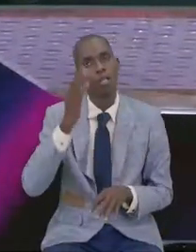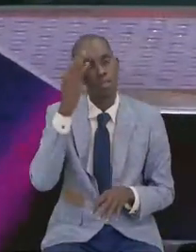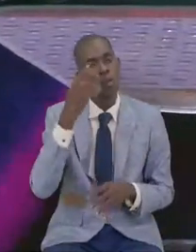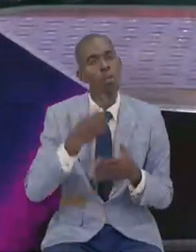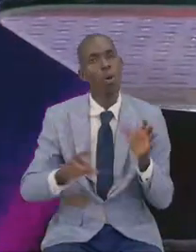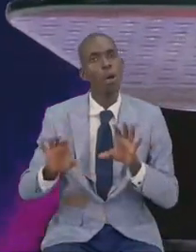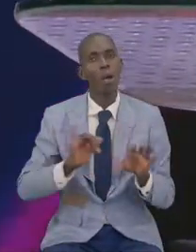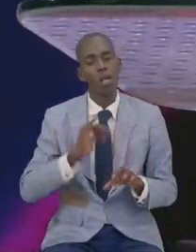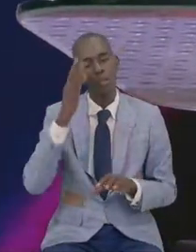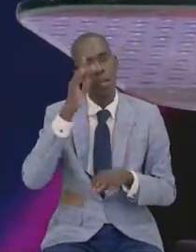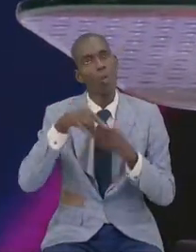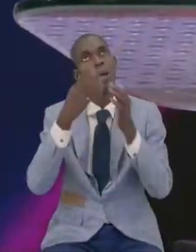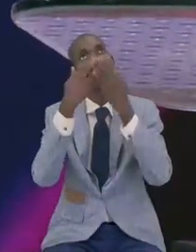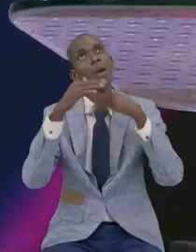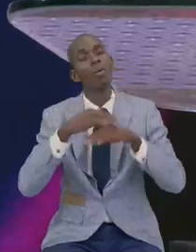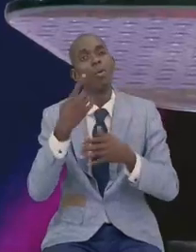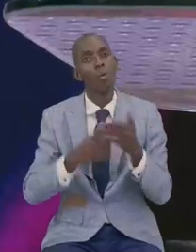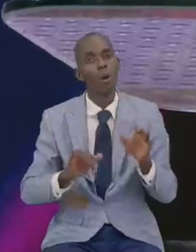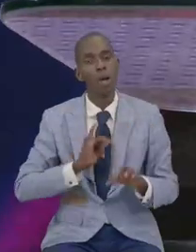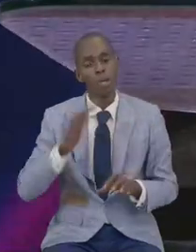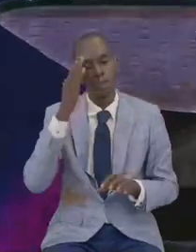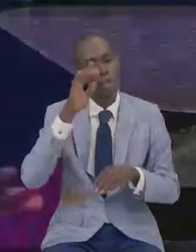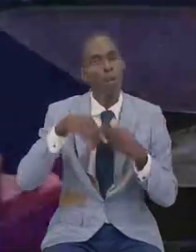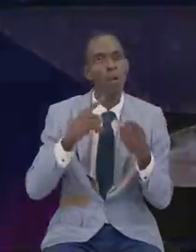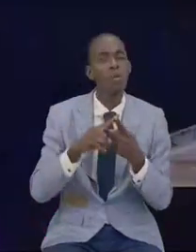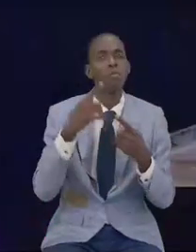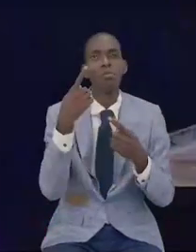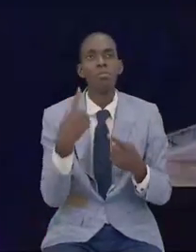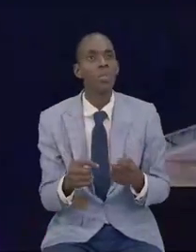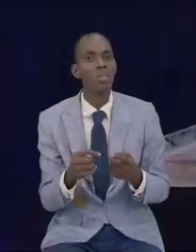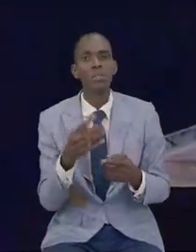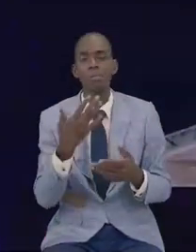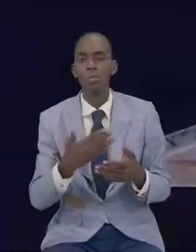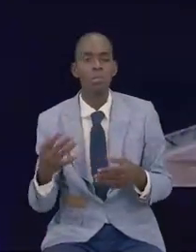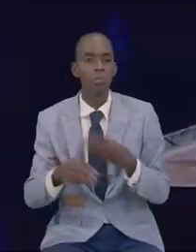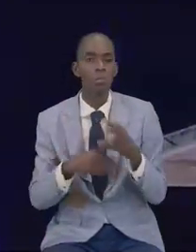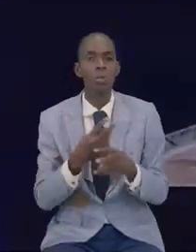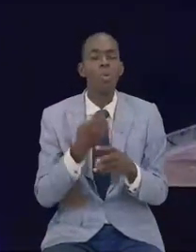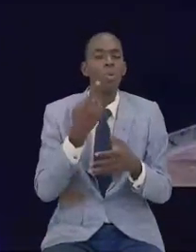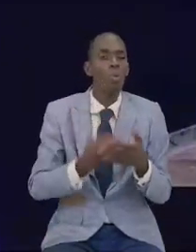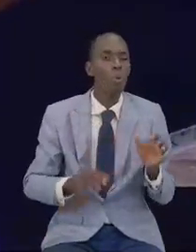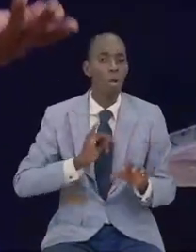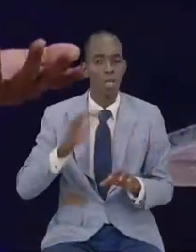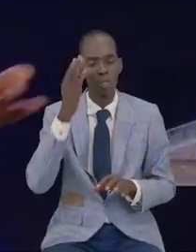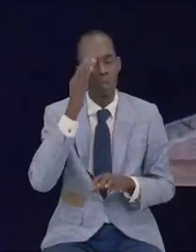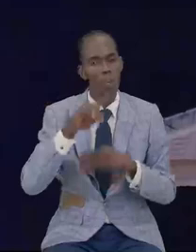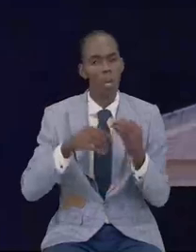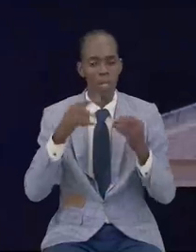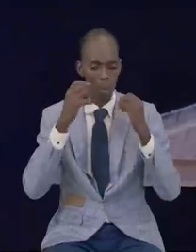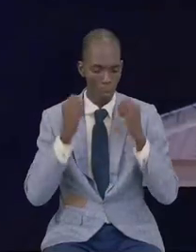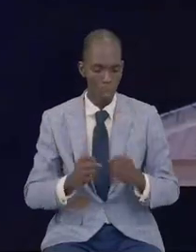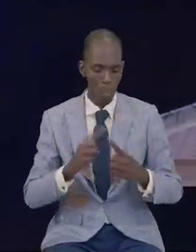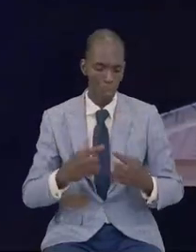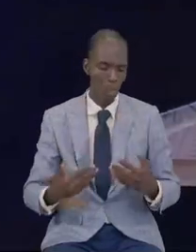ciel? Qu'est-ce que je connais du désir de Dieu? Qu'est-ce que je connais de la puissance de mener une nouveauté de vie? C'est toi